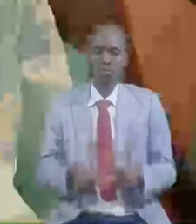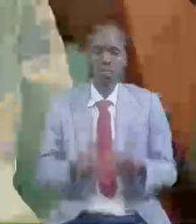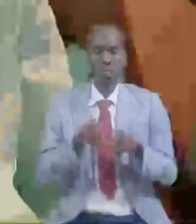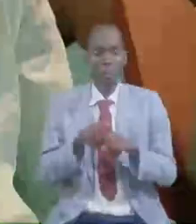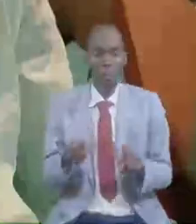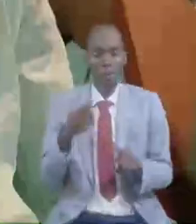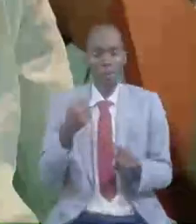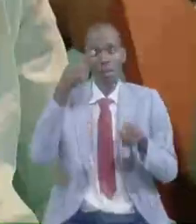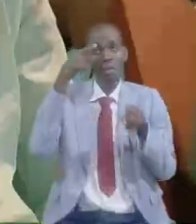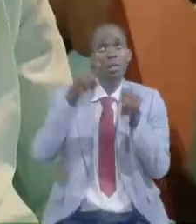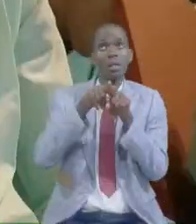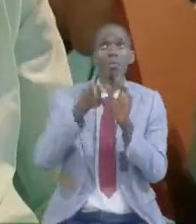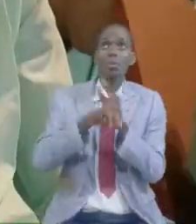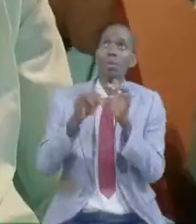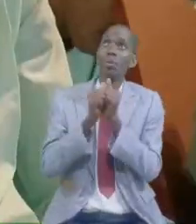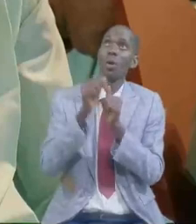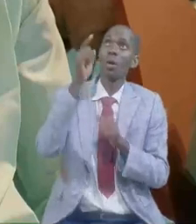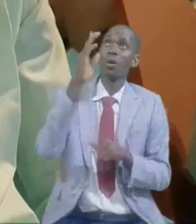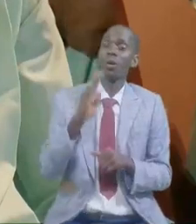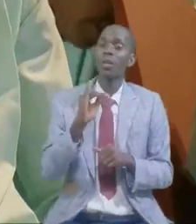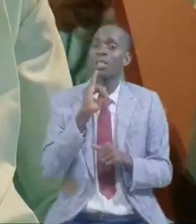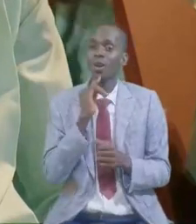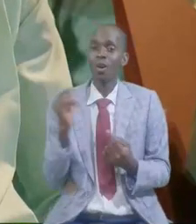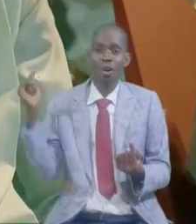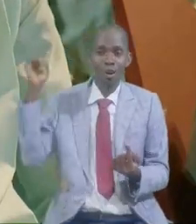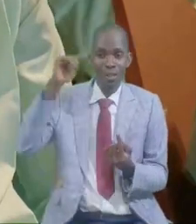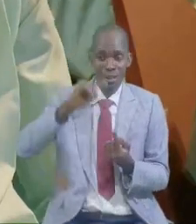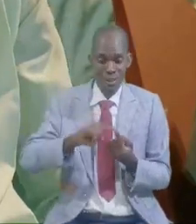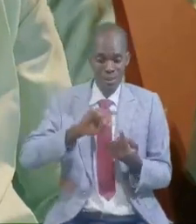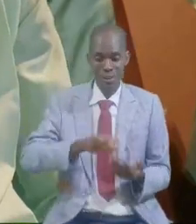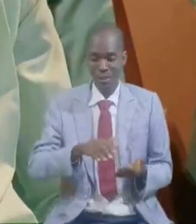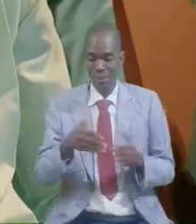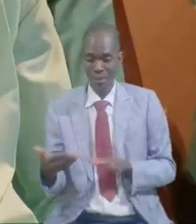Dieu est jusqu'à ce que la mort